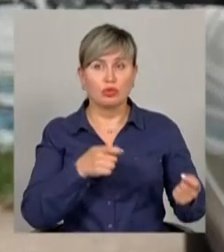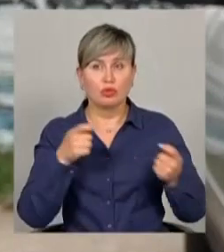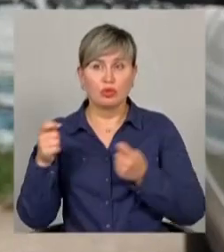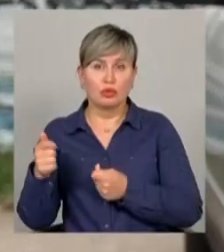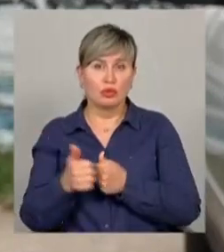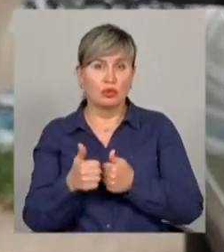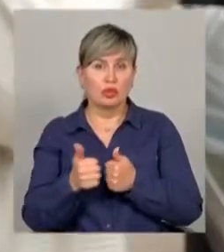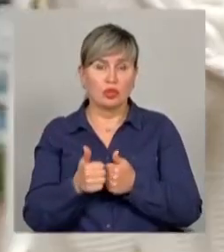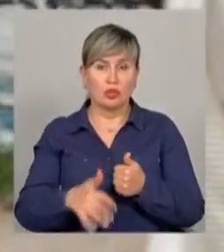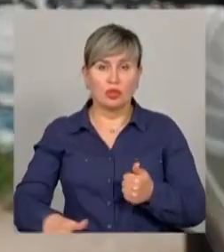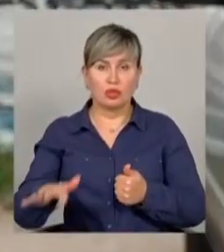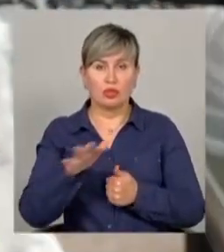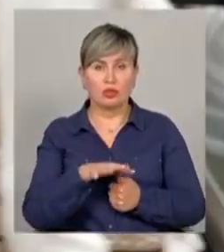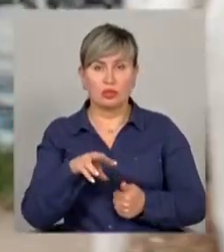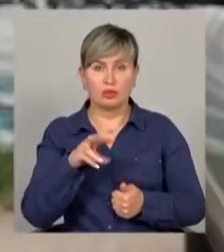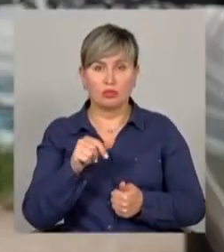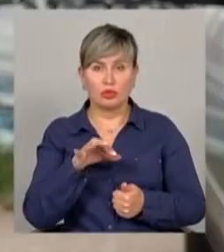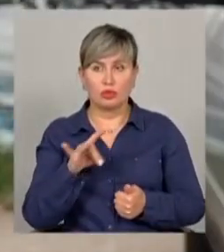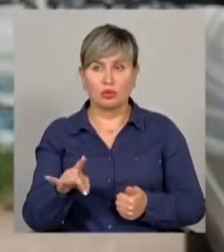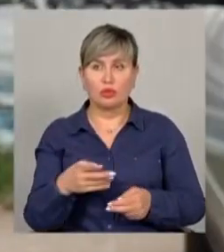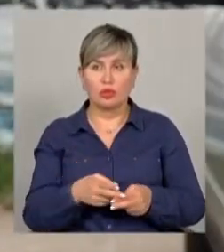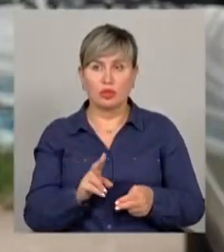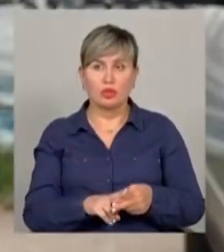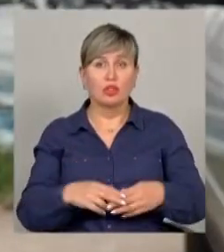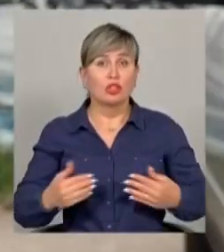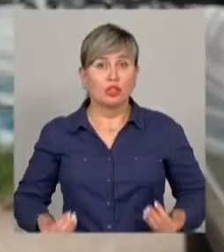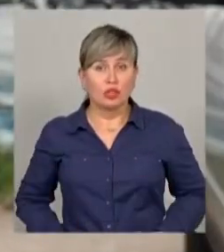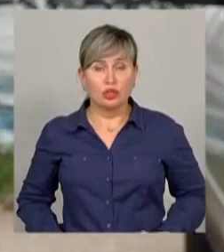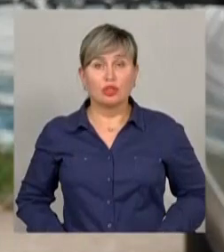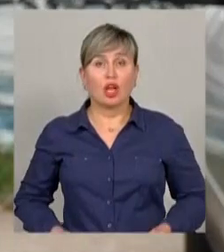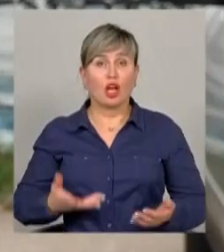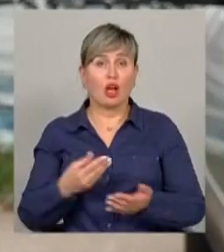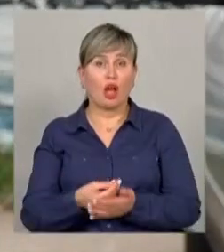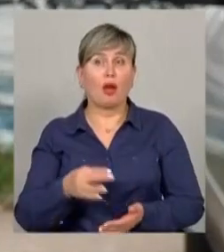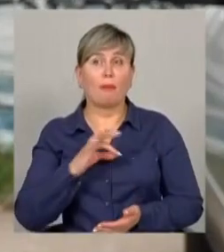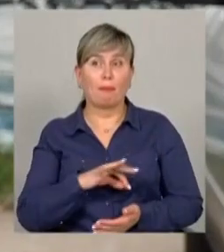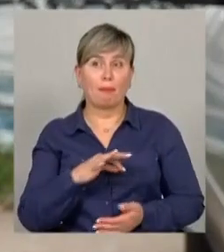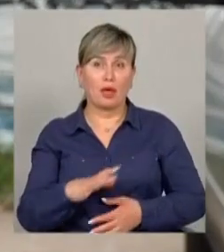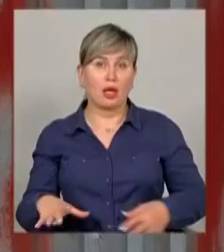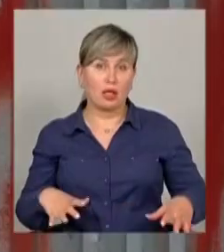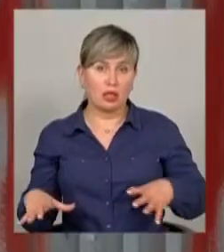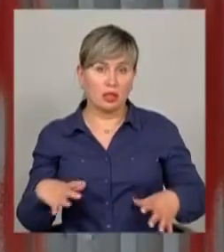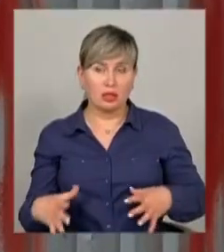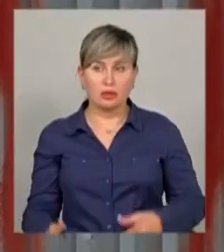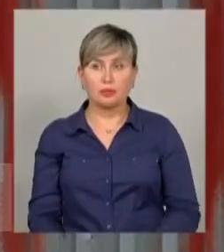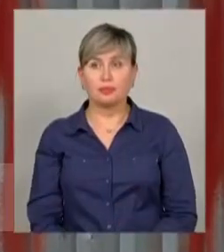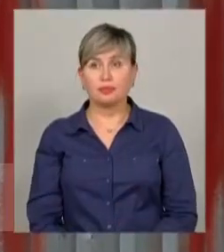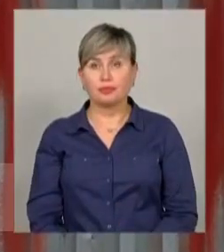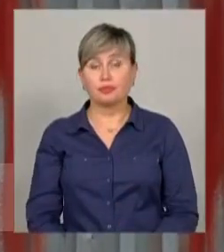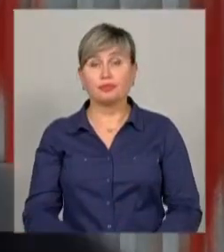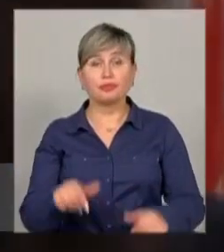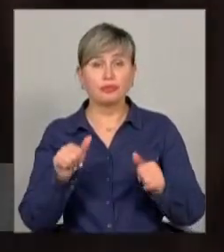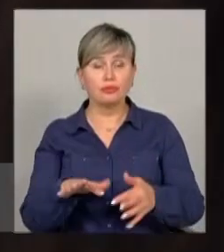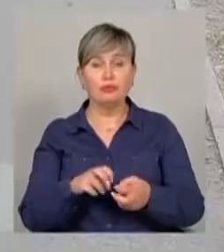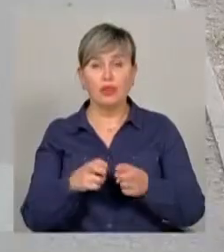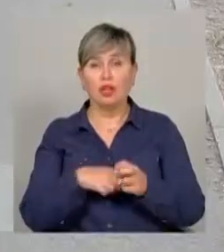близлежащие мусорные баки. То есть это все, опять-таки, жители оплачивают, а пользуется рынок стихийный. Но чтобы решить проблему, в